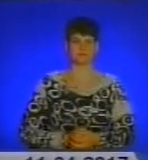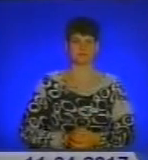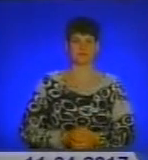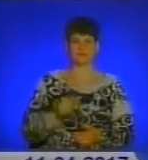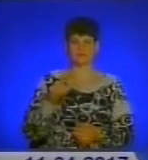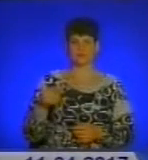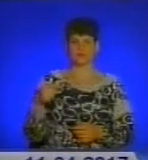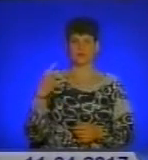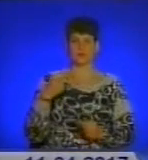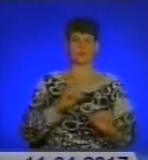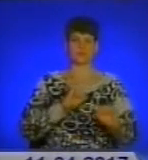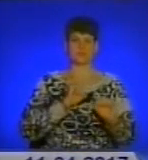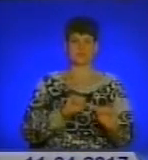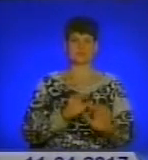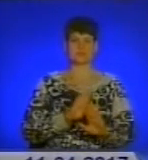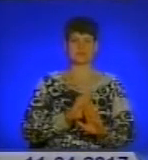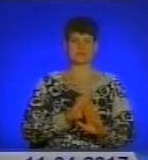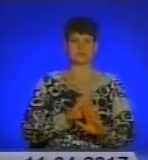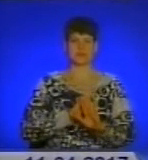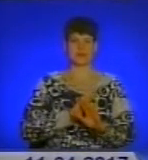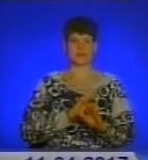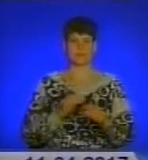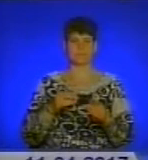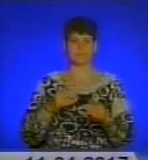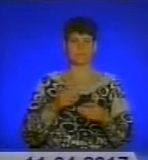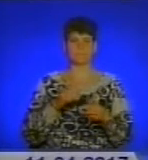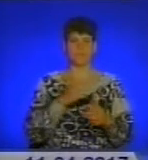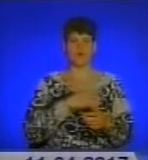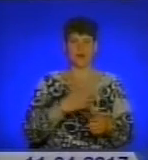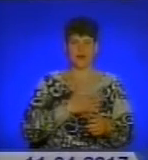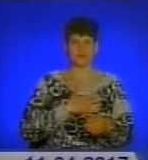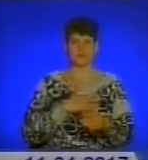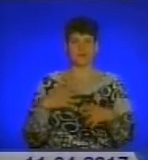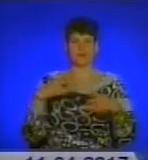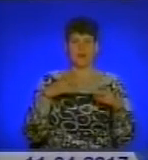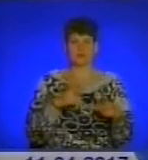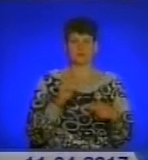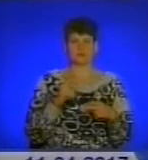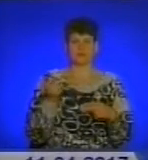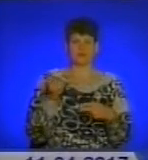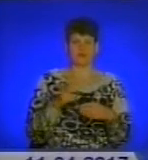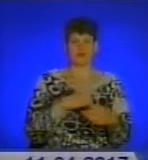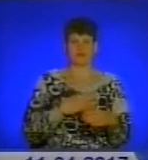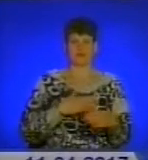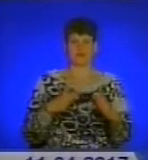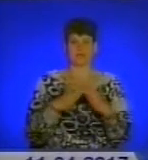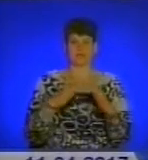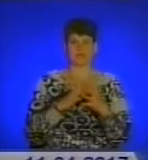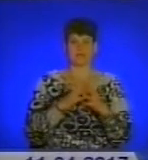Мешканка Тернопільщини, обороняючись, смертельно поранила нападника. Невідомі у масках увірвалися до літньої кухні приватного помешкання